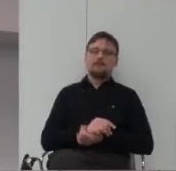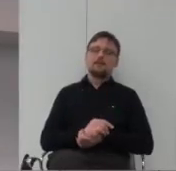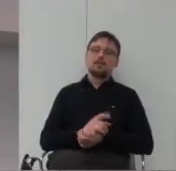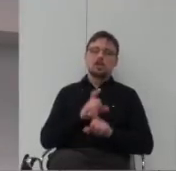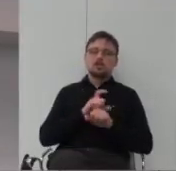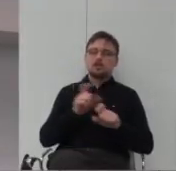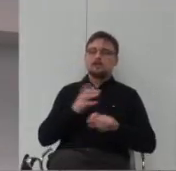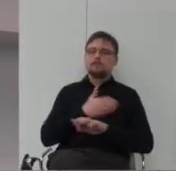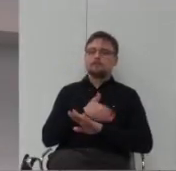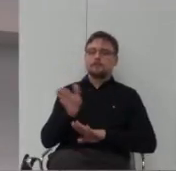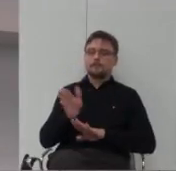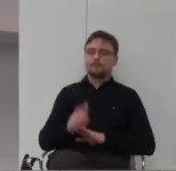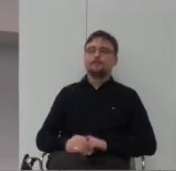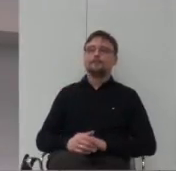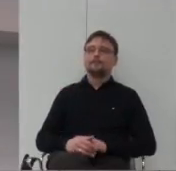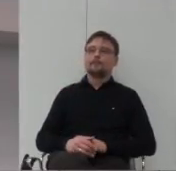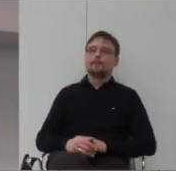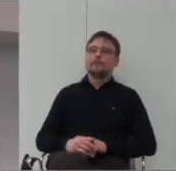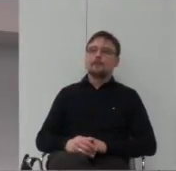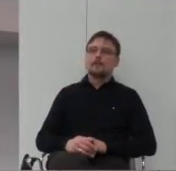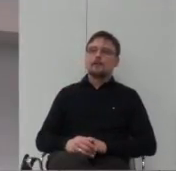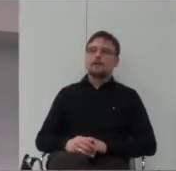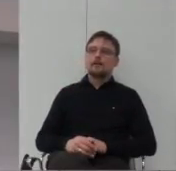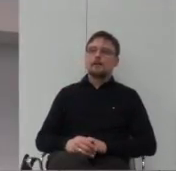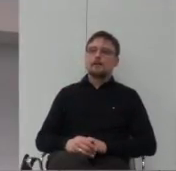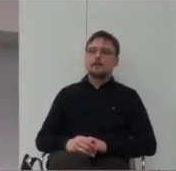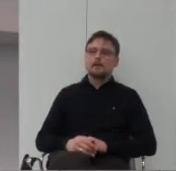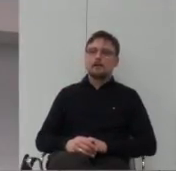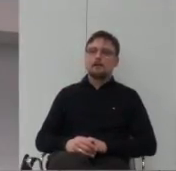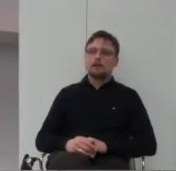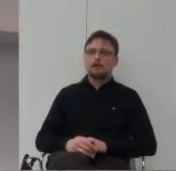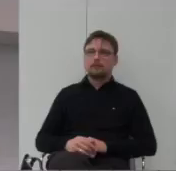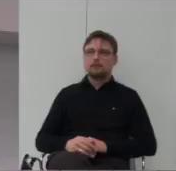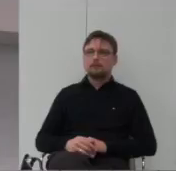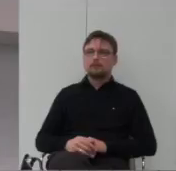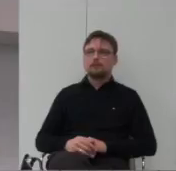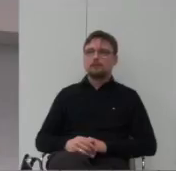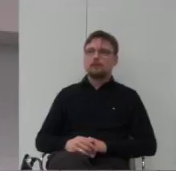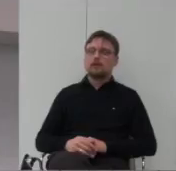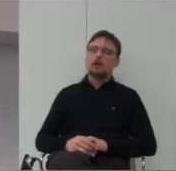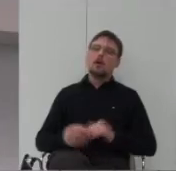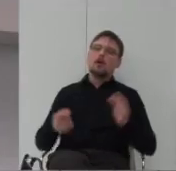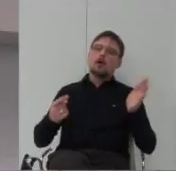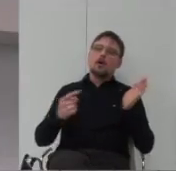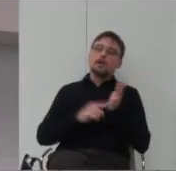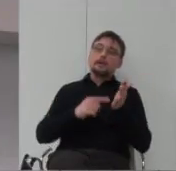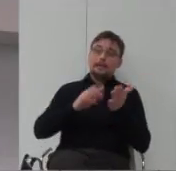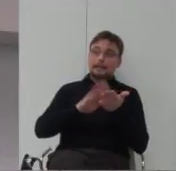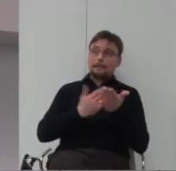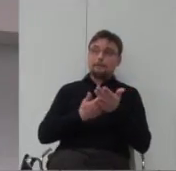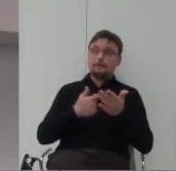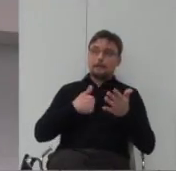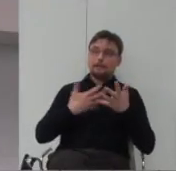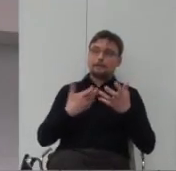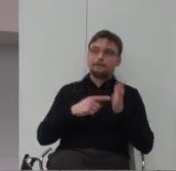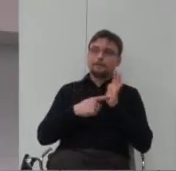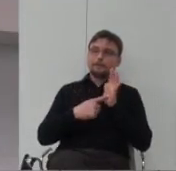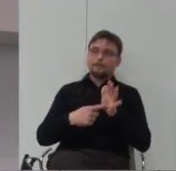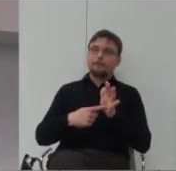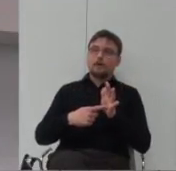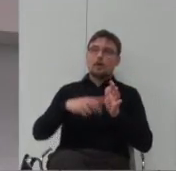zbyt wiele innowacji. Tu dyskretnie zwracam uwagę na kończący nam się czas. Okay.